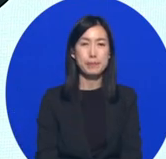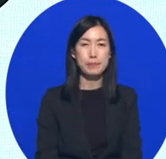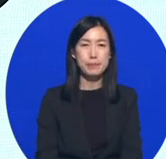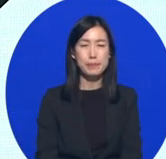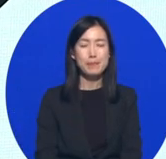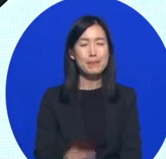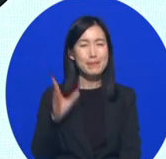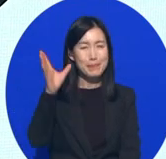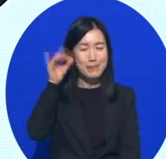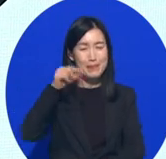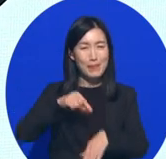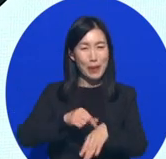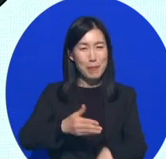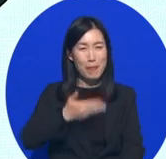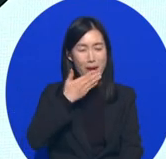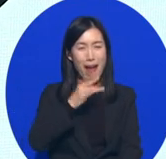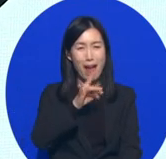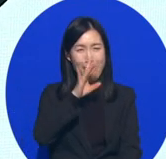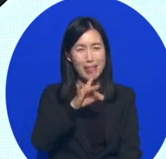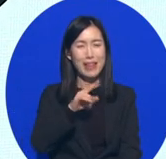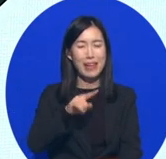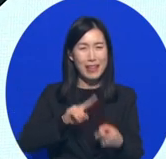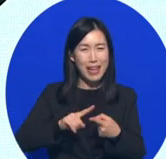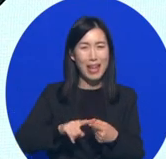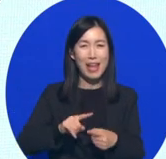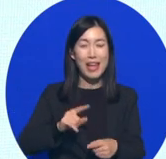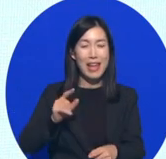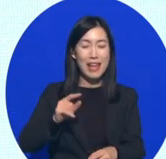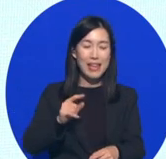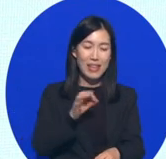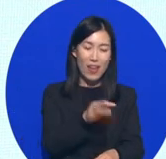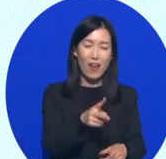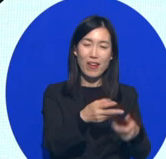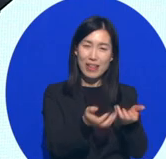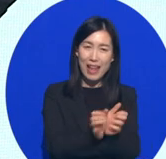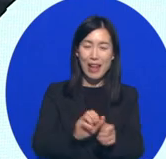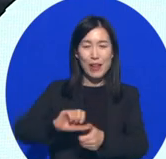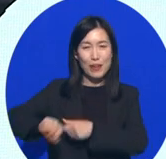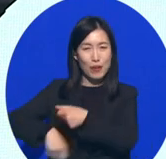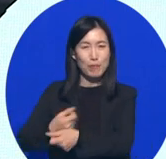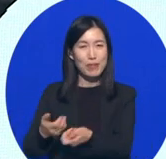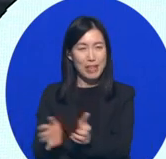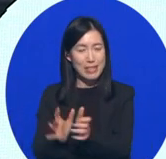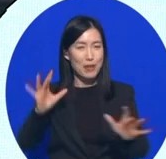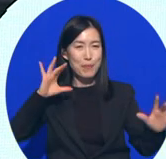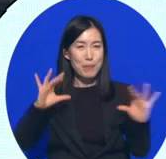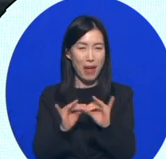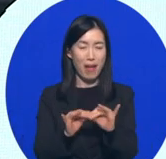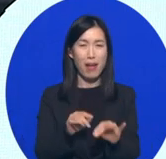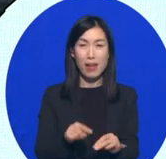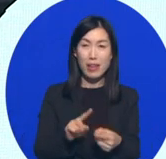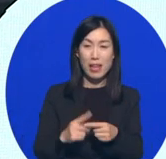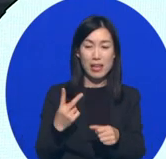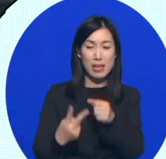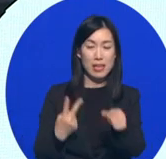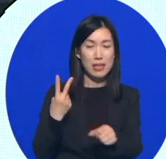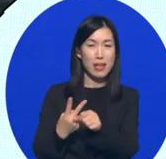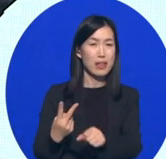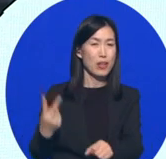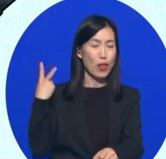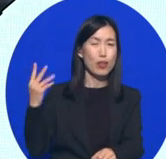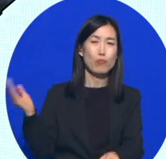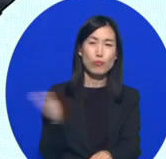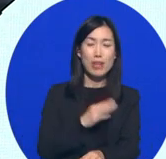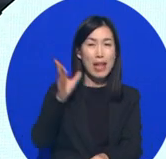식용란을 기 위해 정부와 여당 동물단체가 머리를 맞습니다 정부는 이미 2년 전부터 동물단체